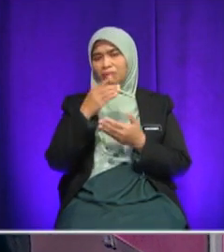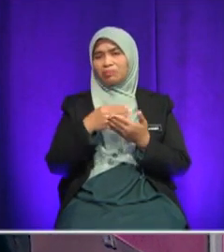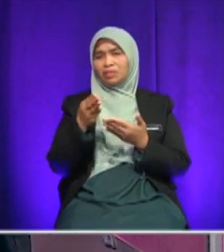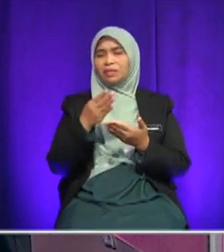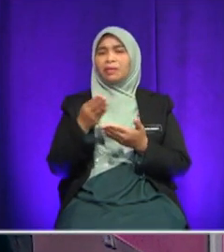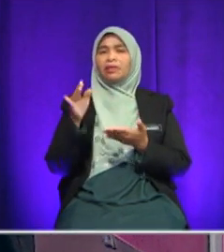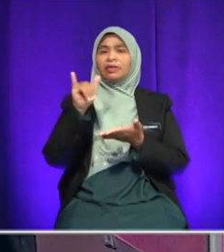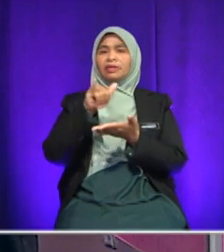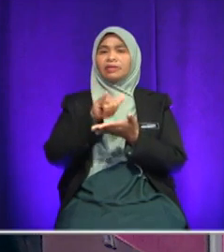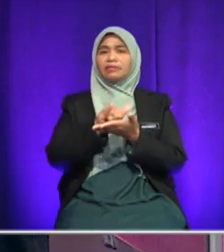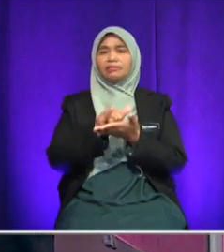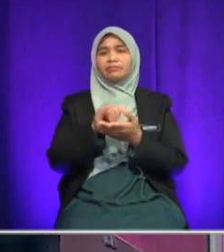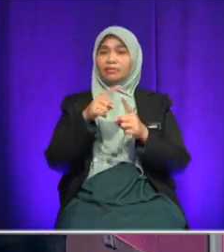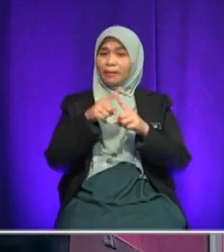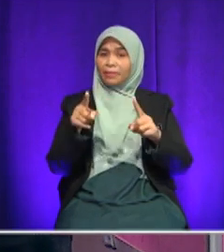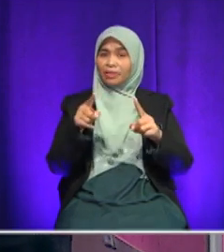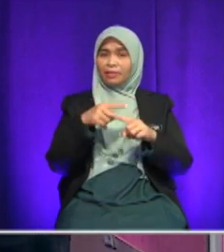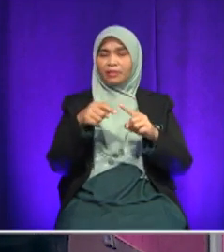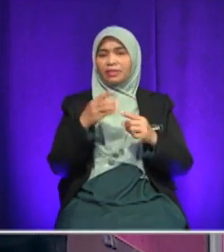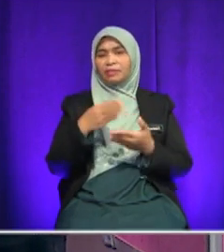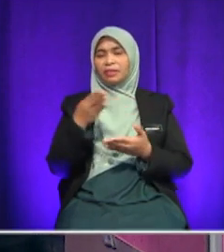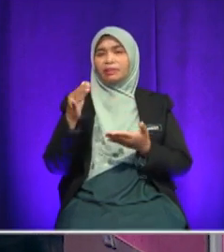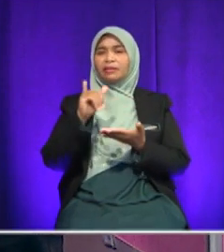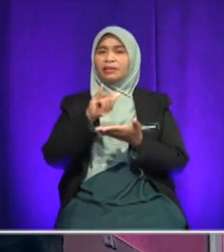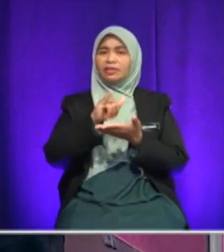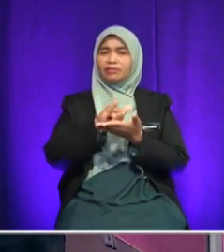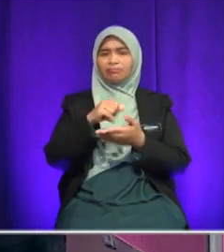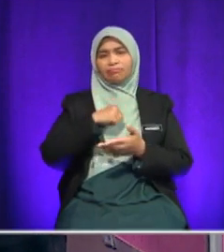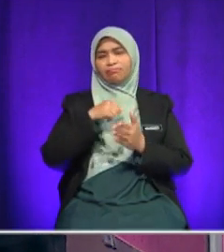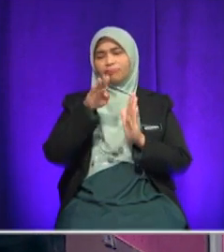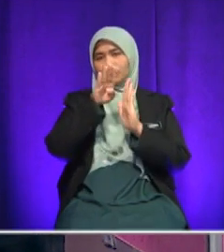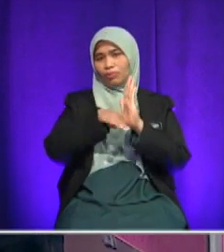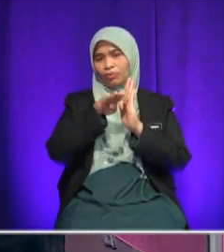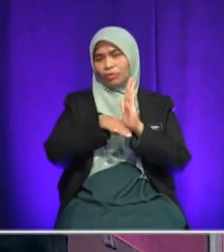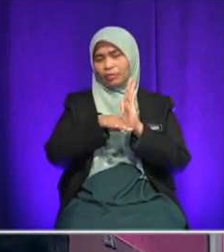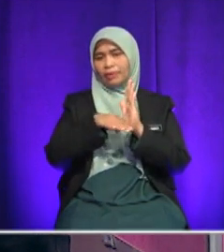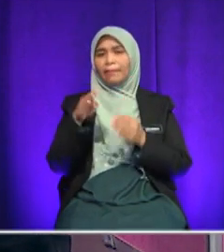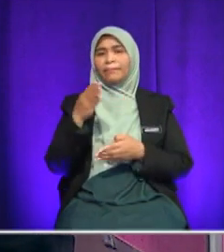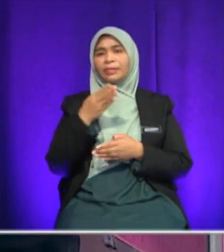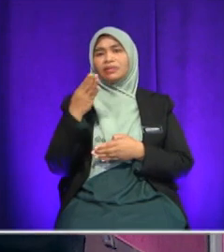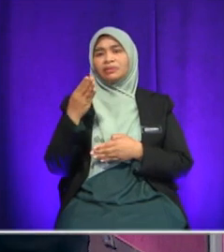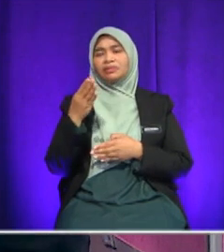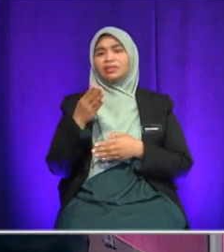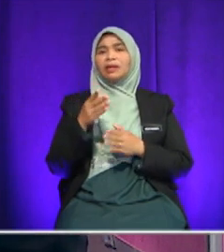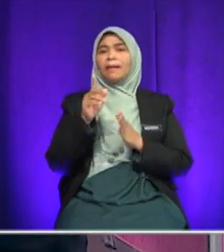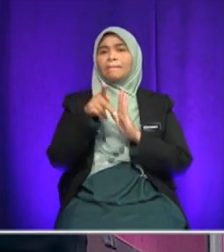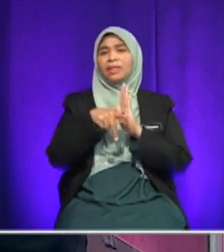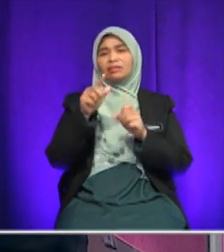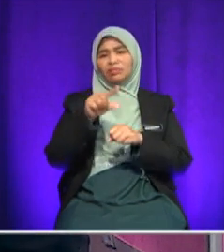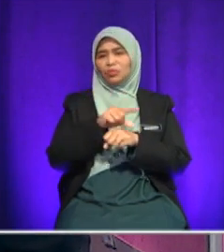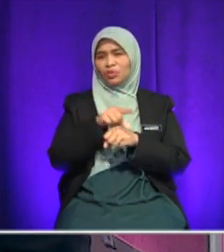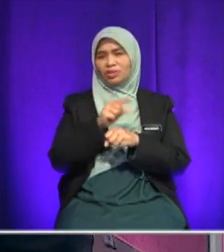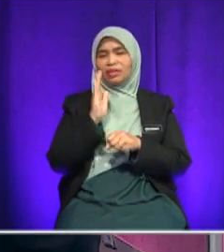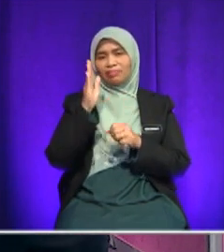tersebut. Sebaliknya, apabila harga barang itu sendiri menurun, so biasanya pembeli ataupun pengguna akan